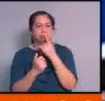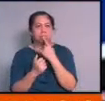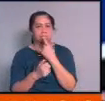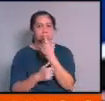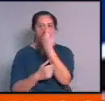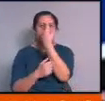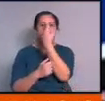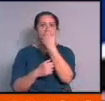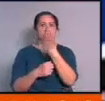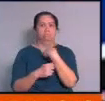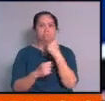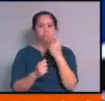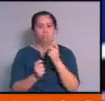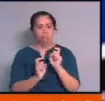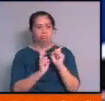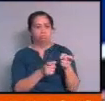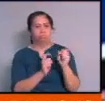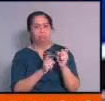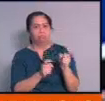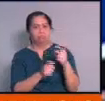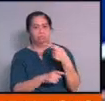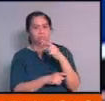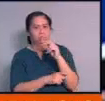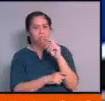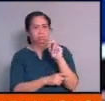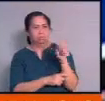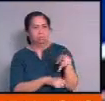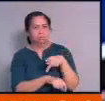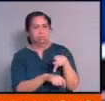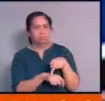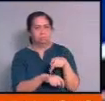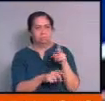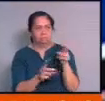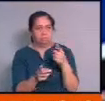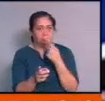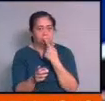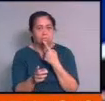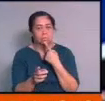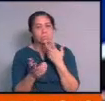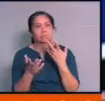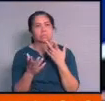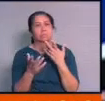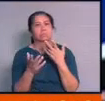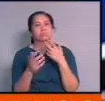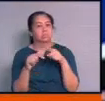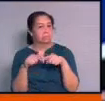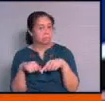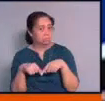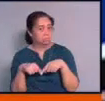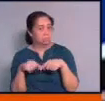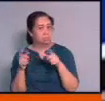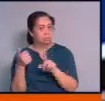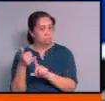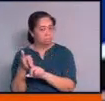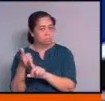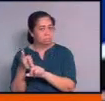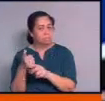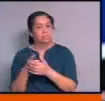telling us that every grant that the US gives to another country is conditioned on